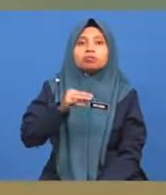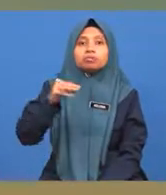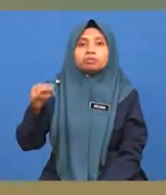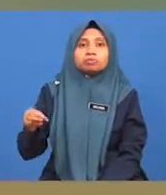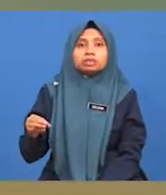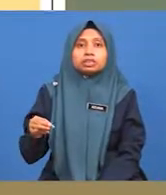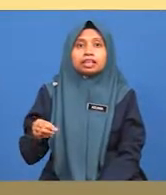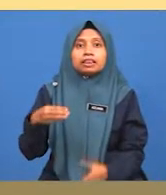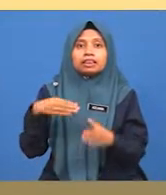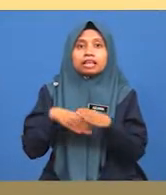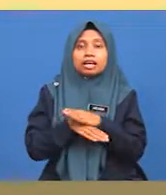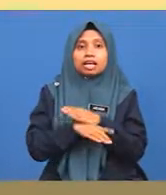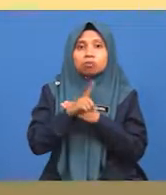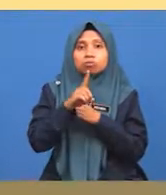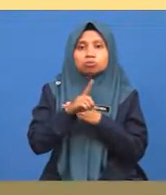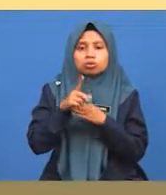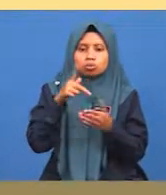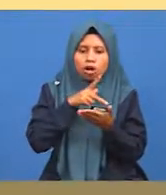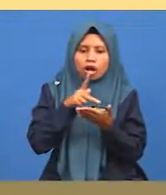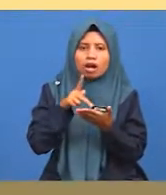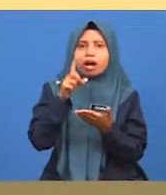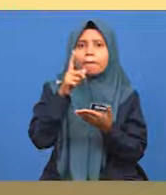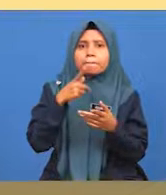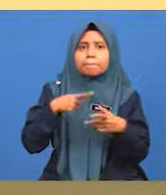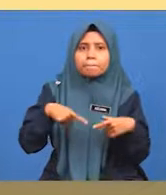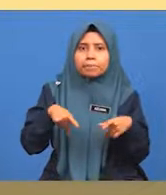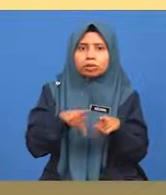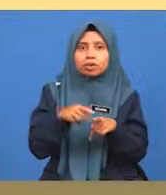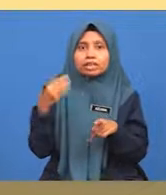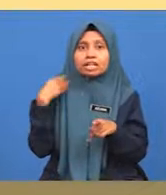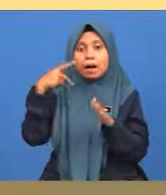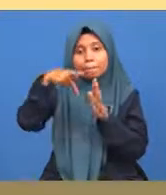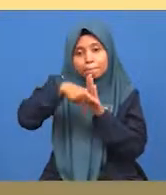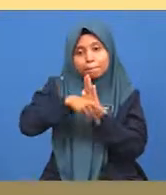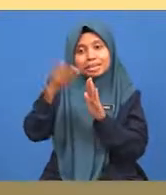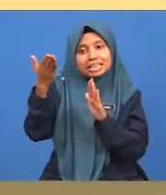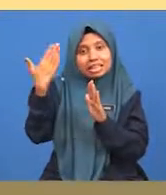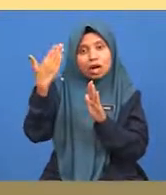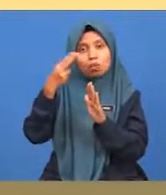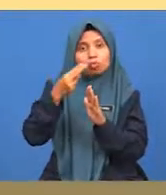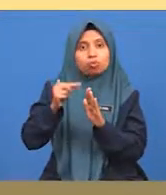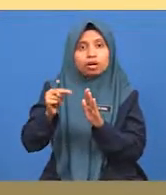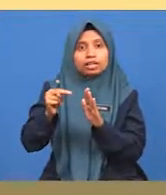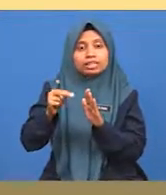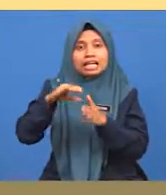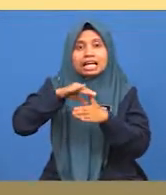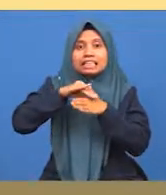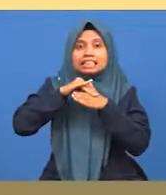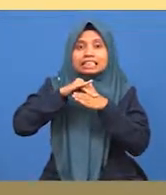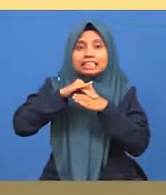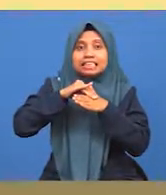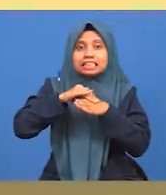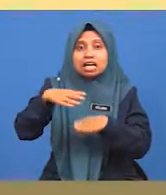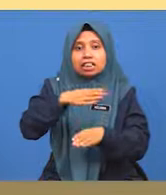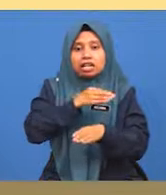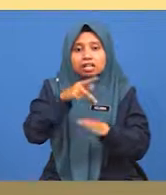Murid-murid, dalam satu karangan perlu ada pendahuluan, isi